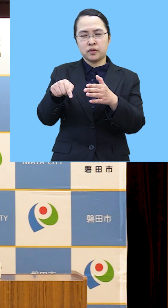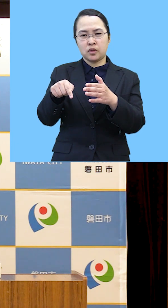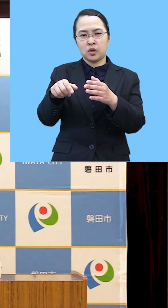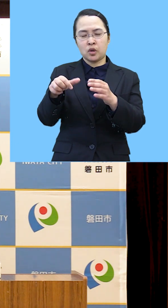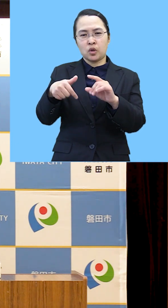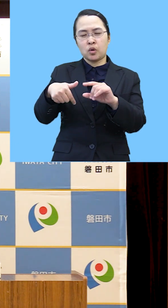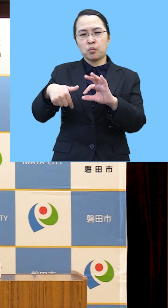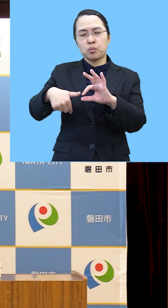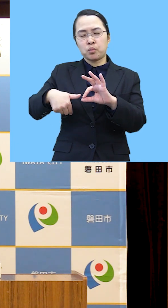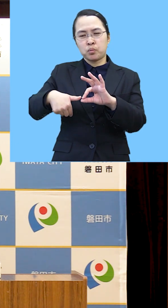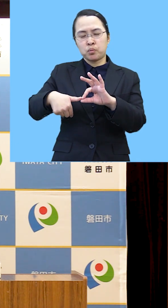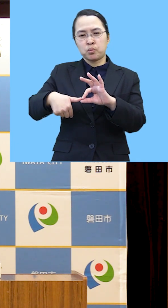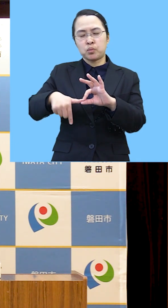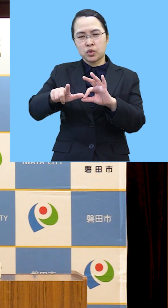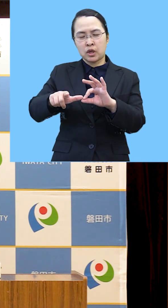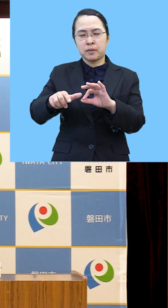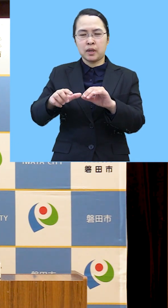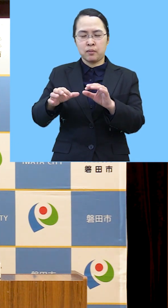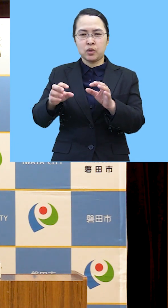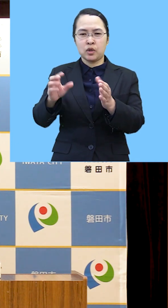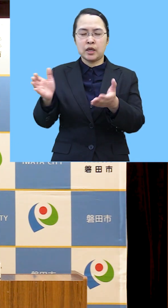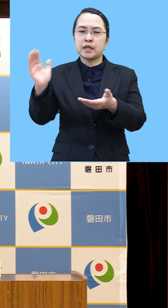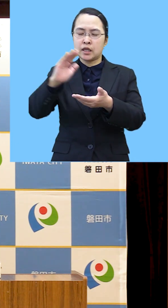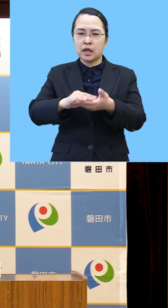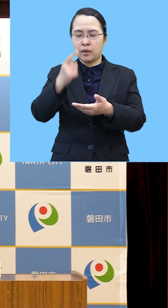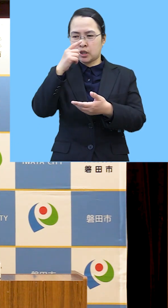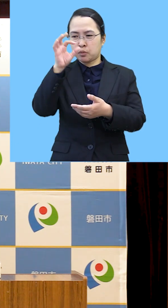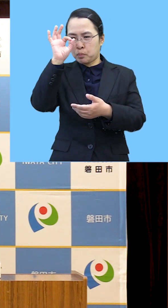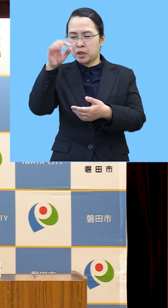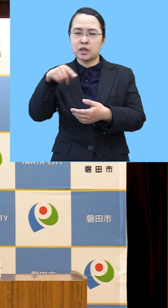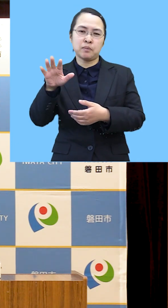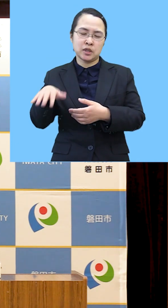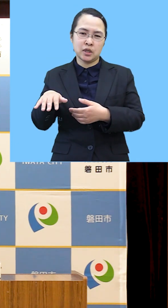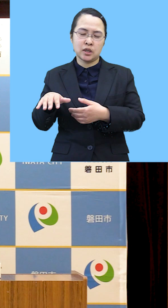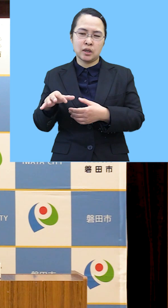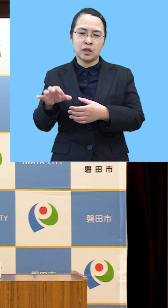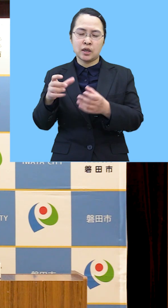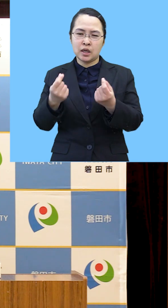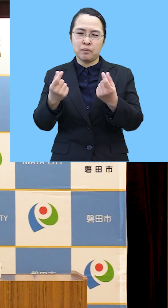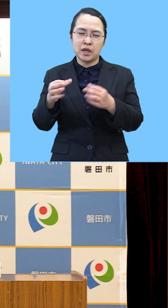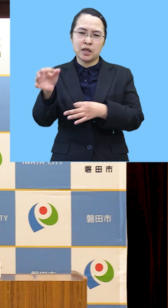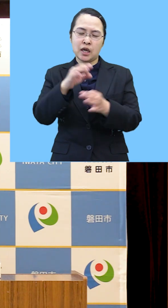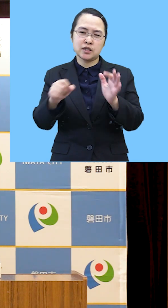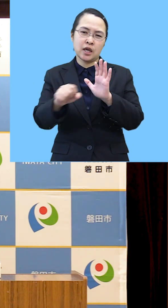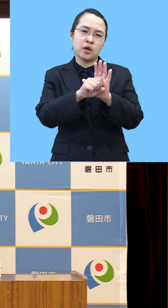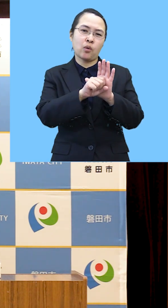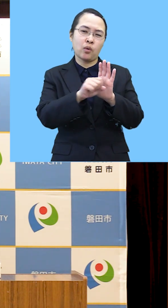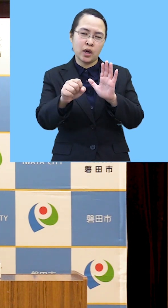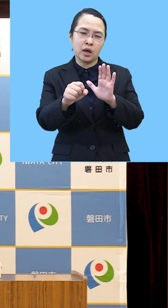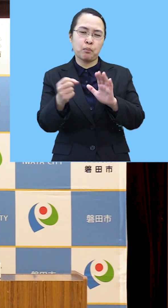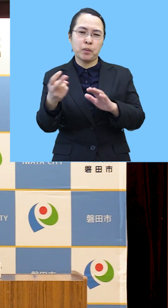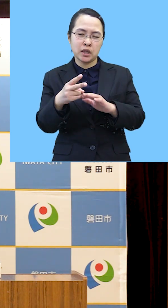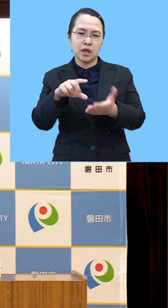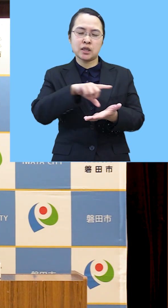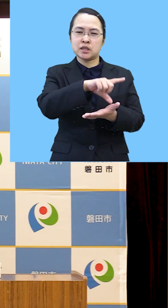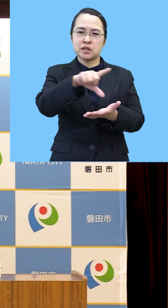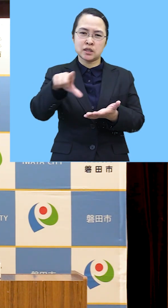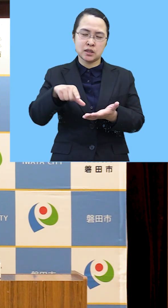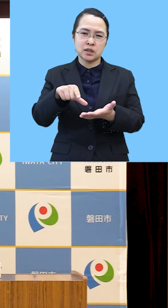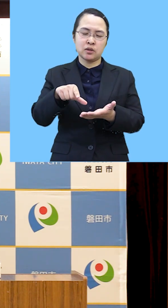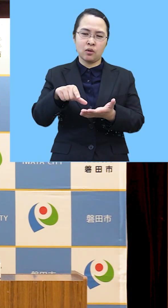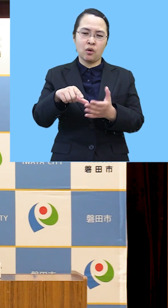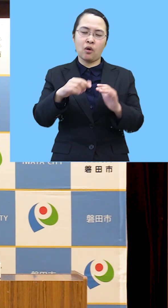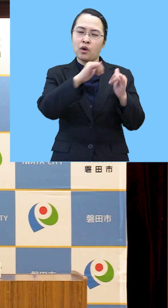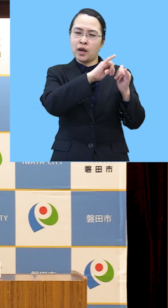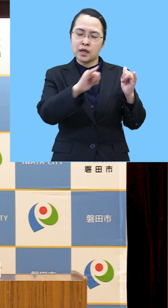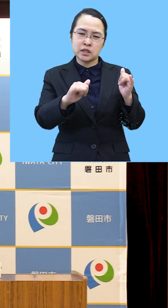プレミアリレー、あれも私少し様子を見てきましたけれども、やはりあの経済効果っていうところと、それから地域の